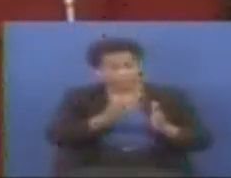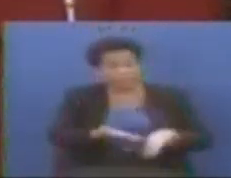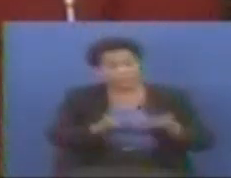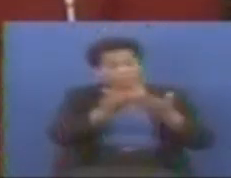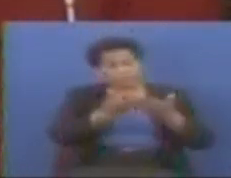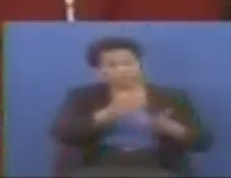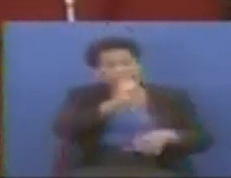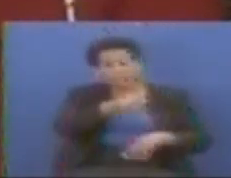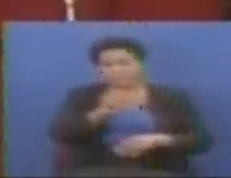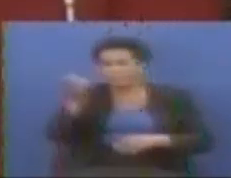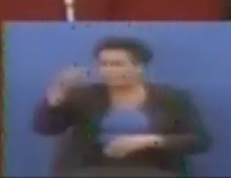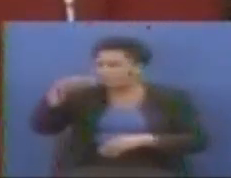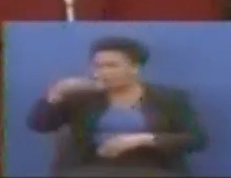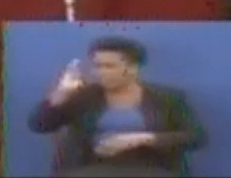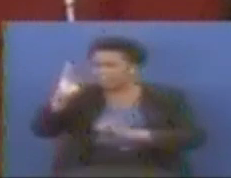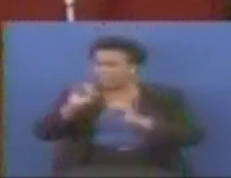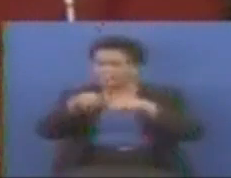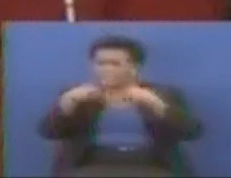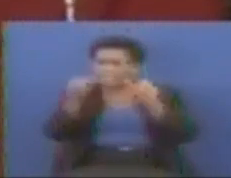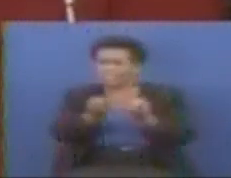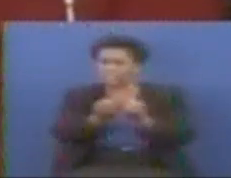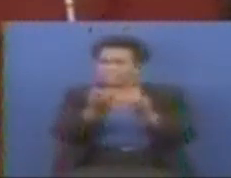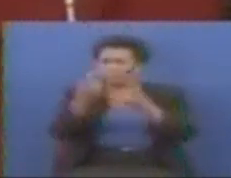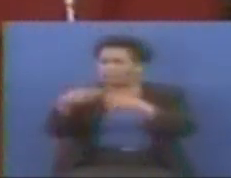na wanawake sasamani, wanaume walikuwa